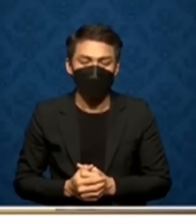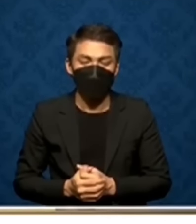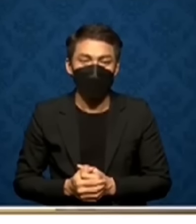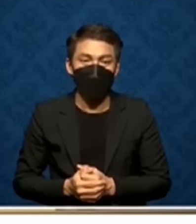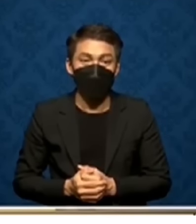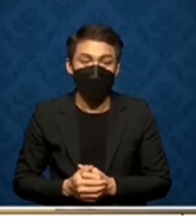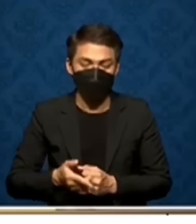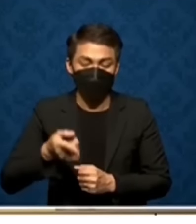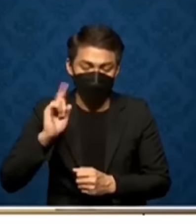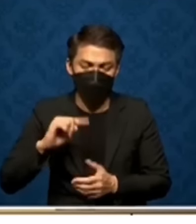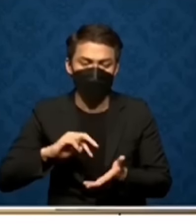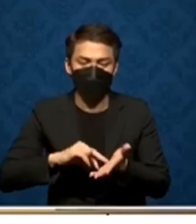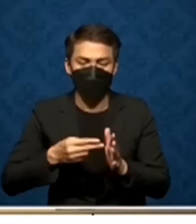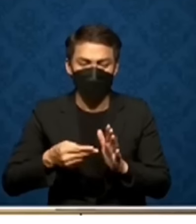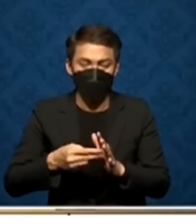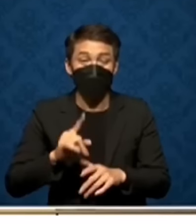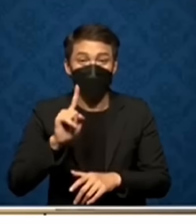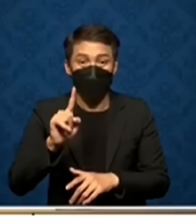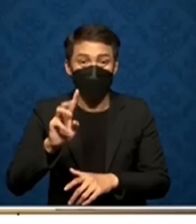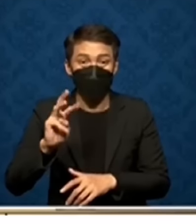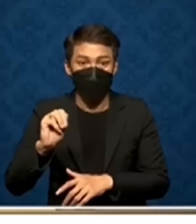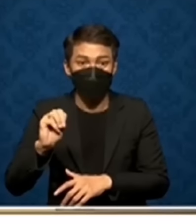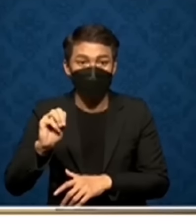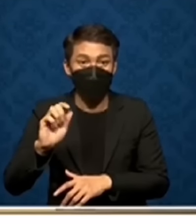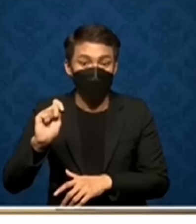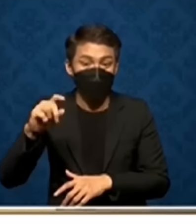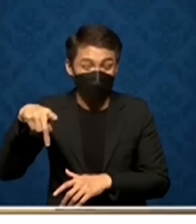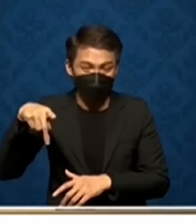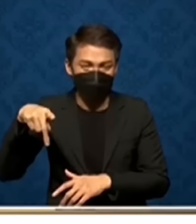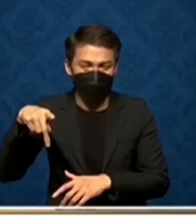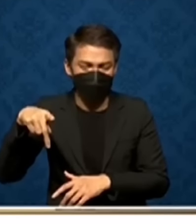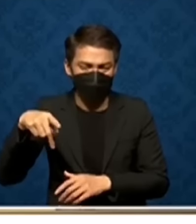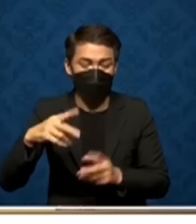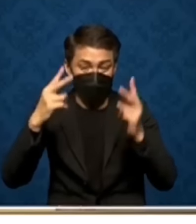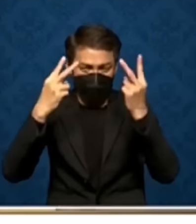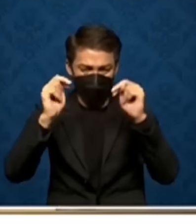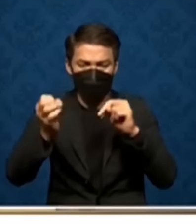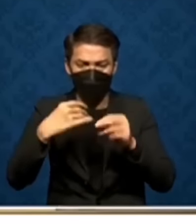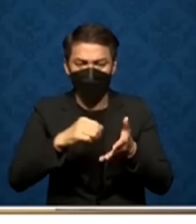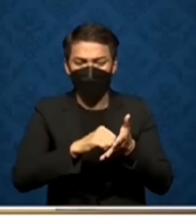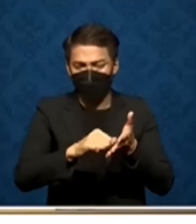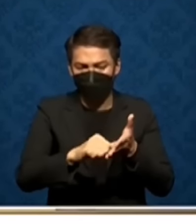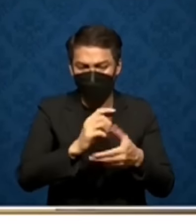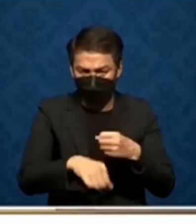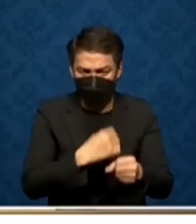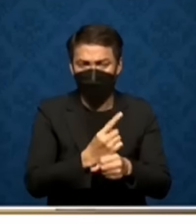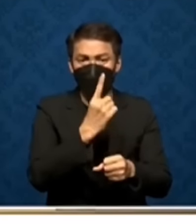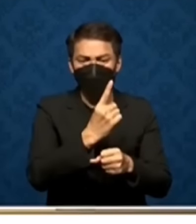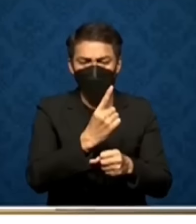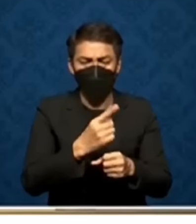าะวันแมปที่ท่านนายกอ้างว่าจะแก้ปัญหาเนี่ยท่านนายกพูดเองว่าจะแก้ให้เสร็จภายใน1ปีวันนี้